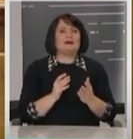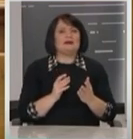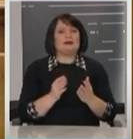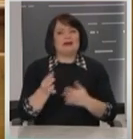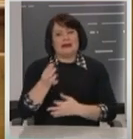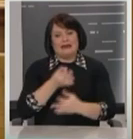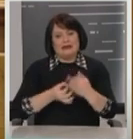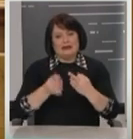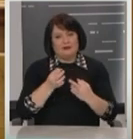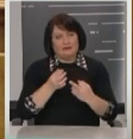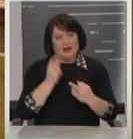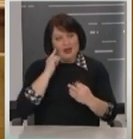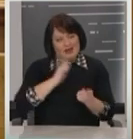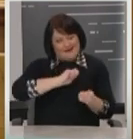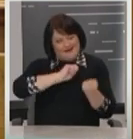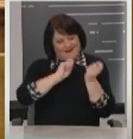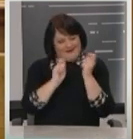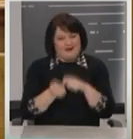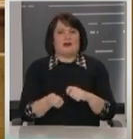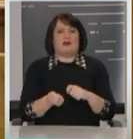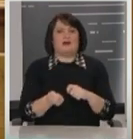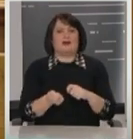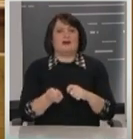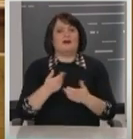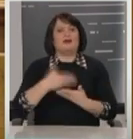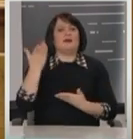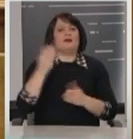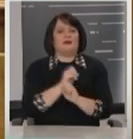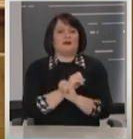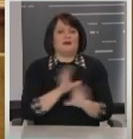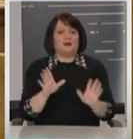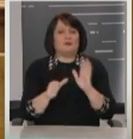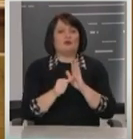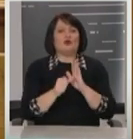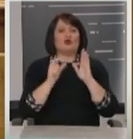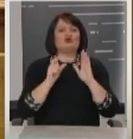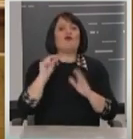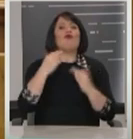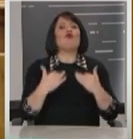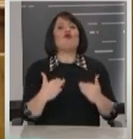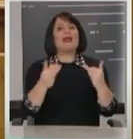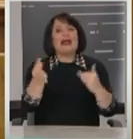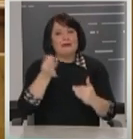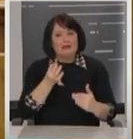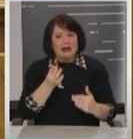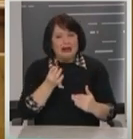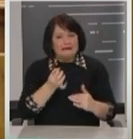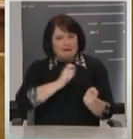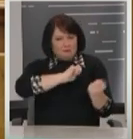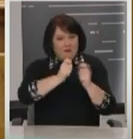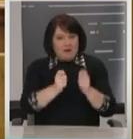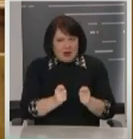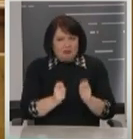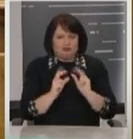καθ' όπως συνέφερε τα μέσα που την παρέφρασαν, του Προέδρου Βουλής. Είναι πολύ ενδιαφέρον όμως